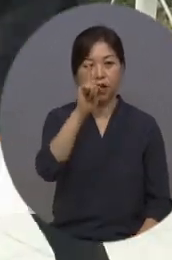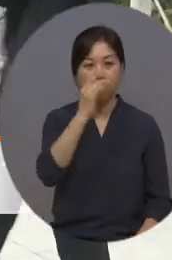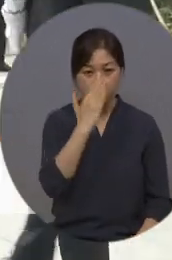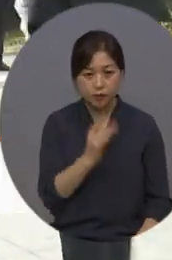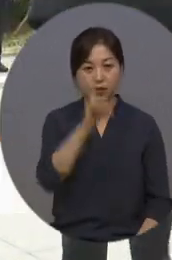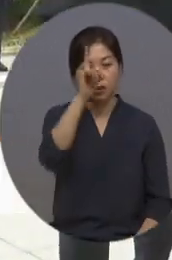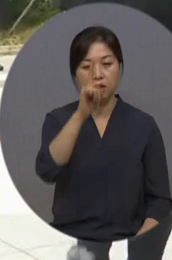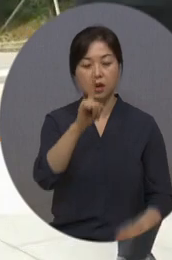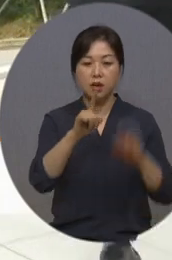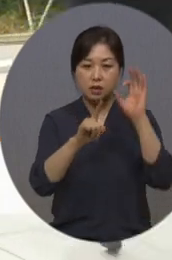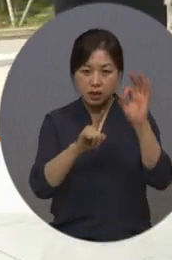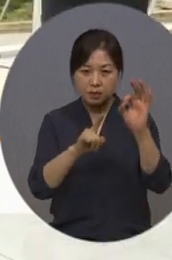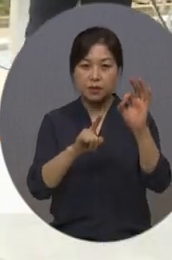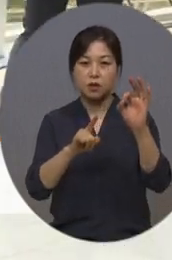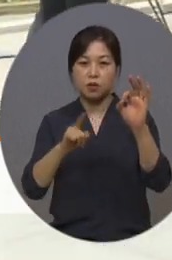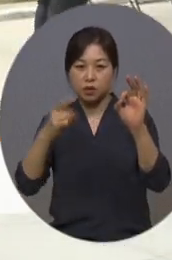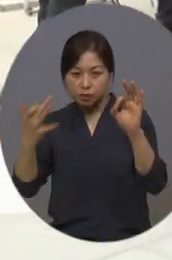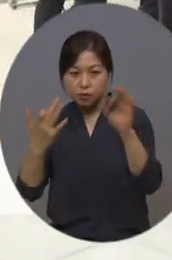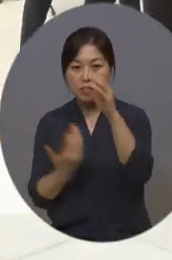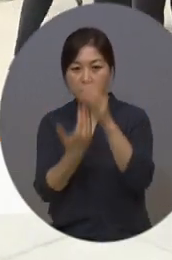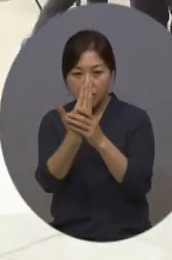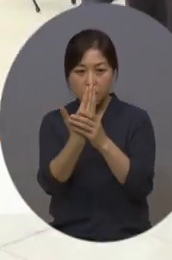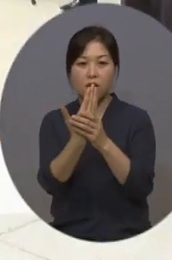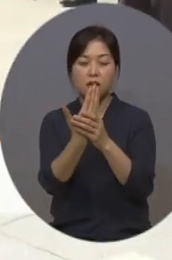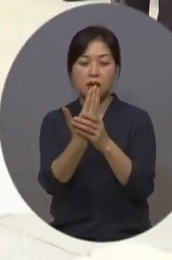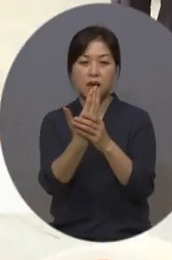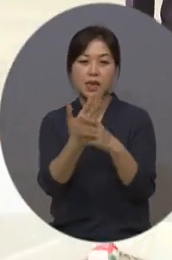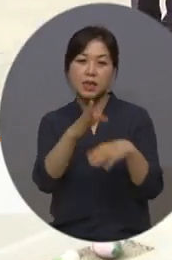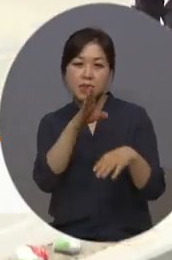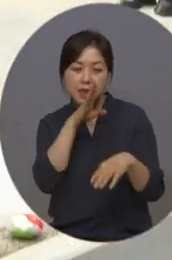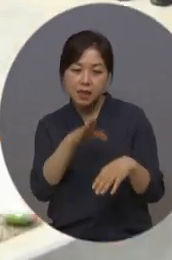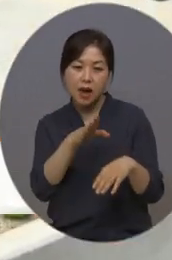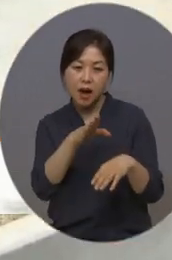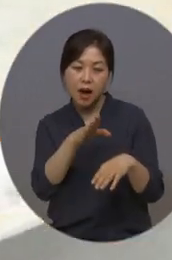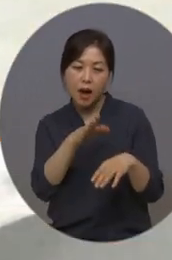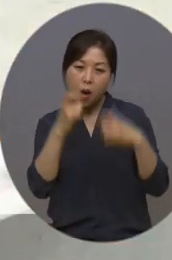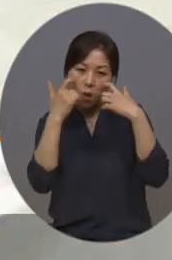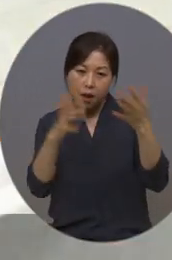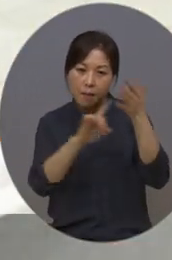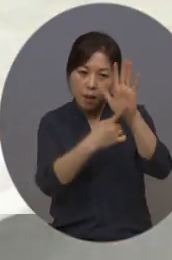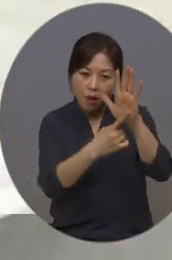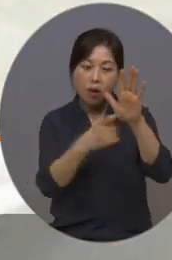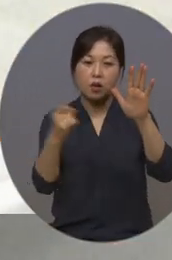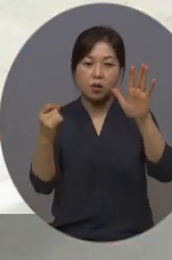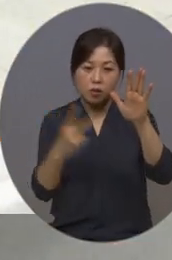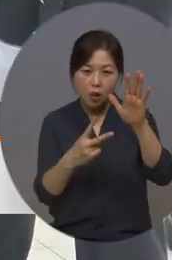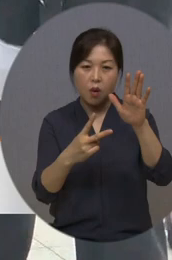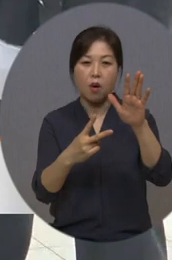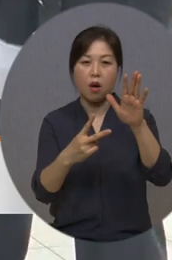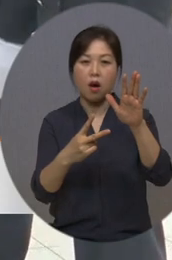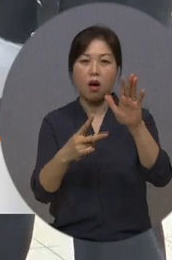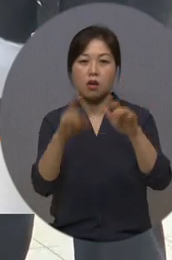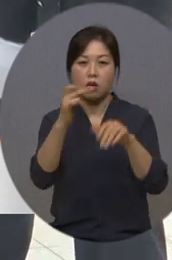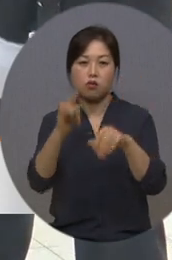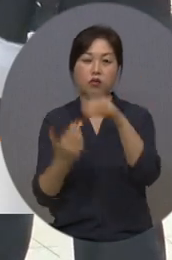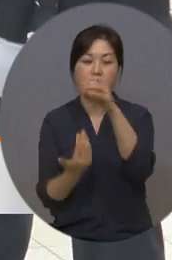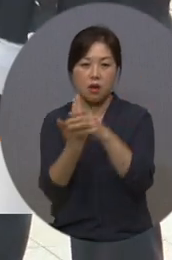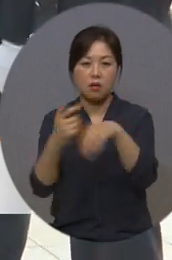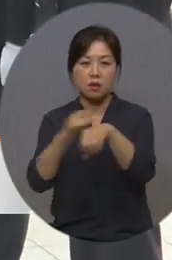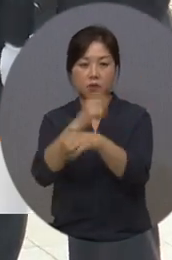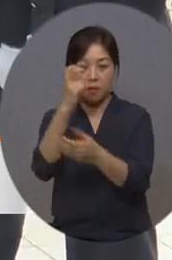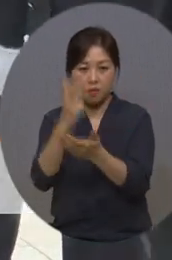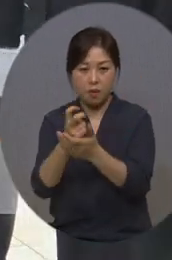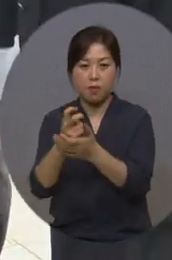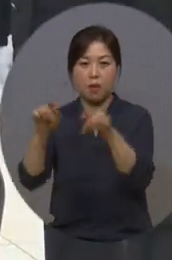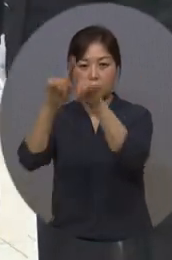사건 진상규명과 희생자 명예회복에 관한 특별법의 법안명을 족자로 제작해 직접 위령비 재단에